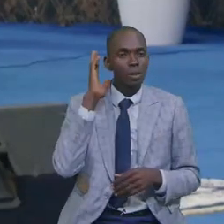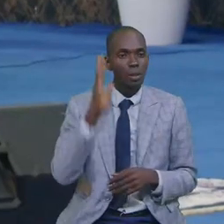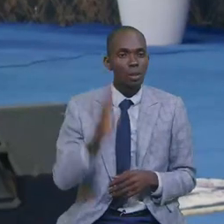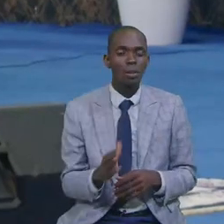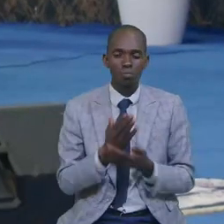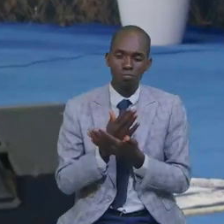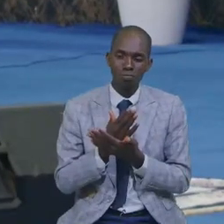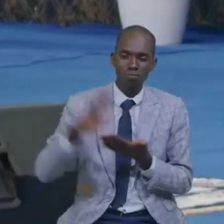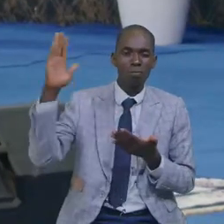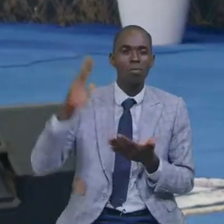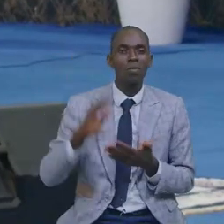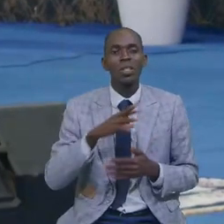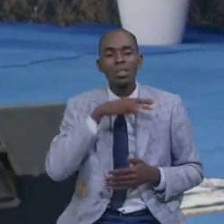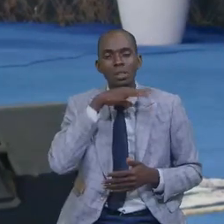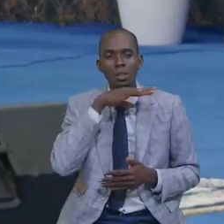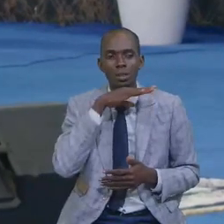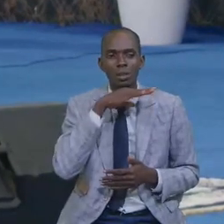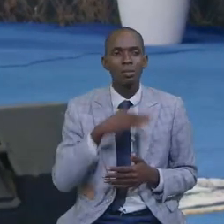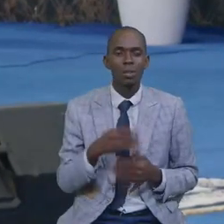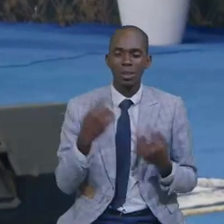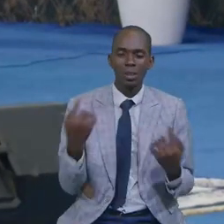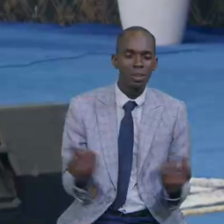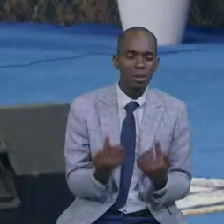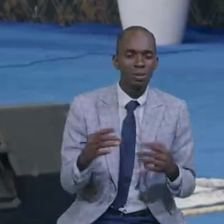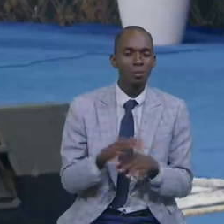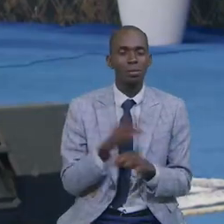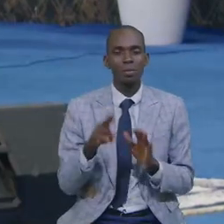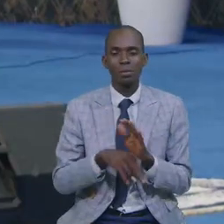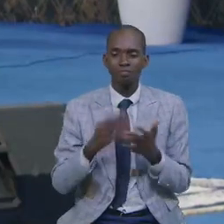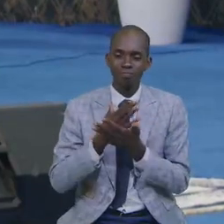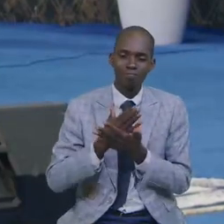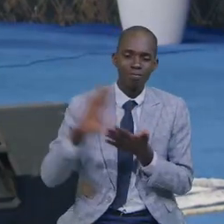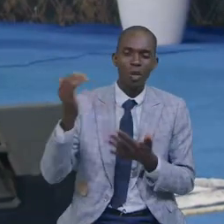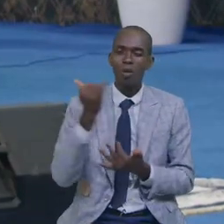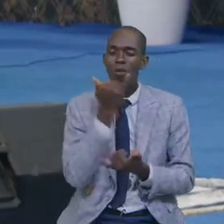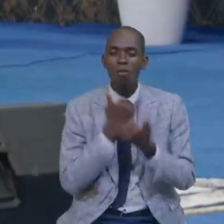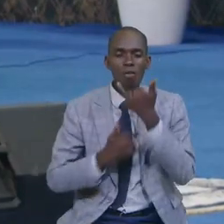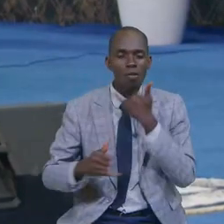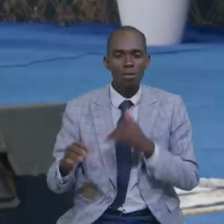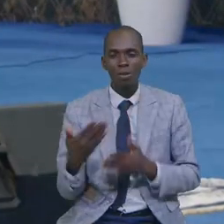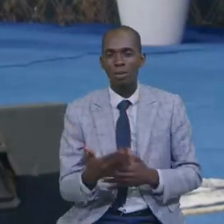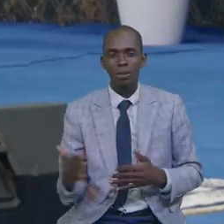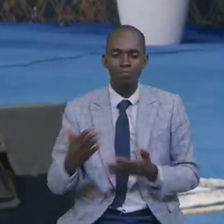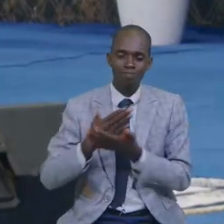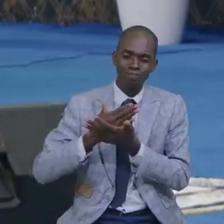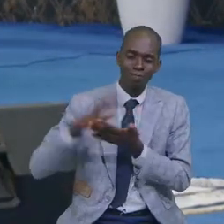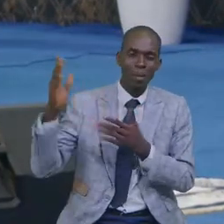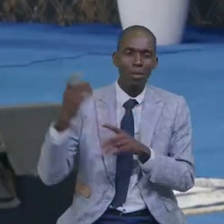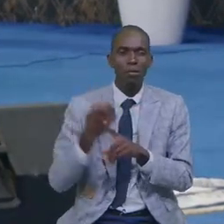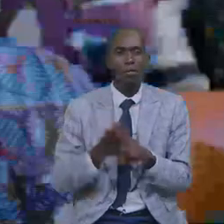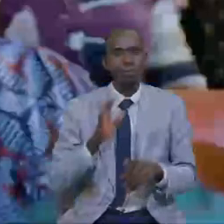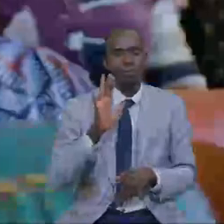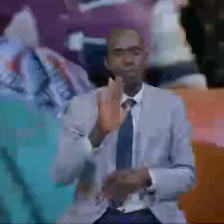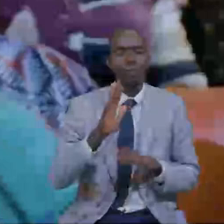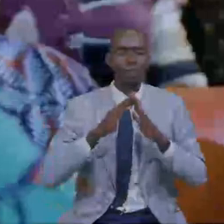tu si tu éloignes l'iniquité de la transgression le péché les mauvaises hâte loin de